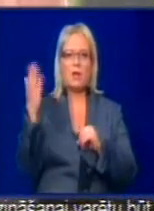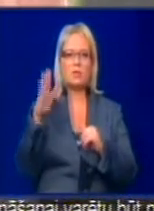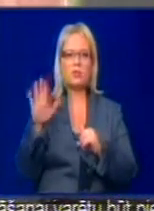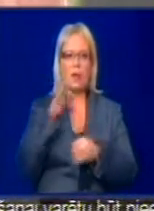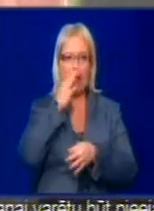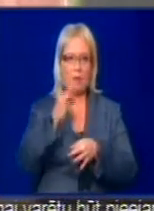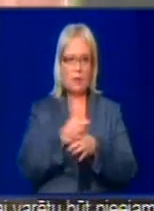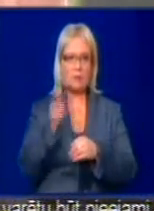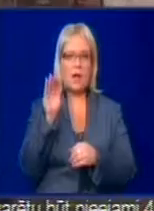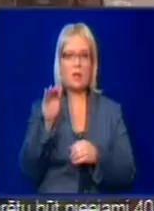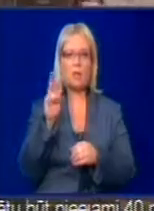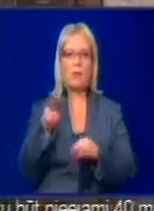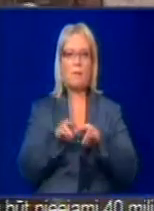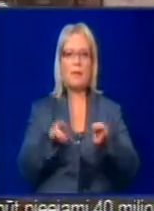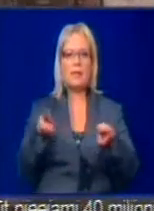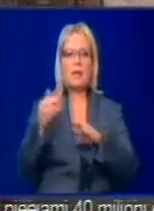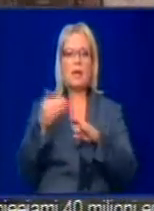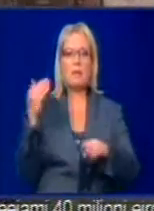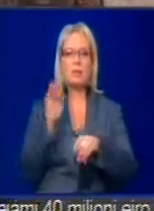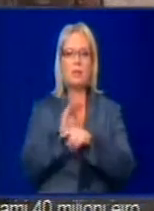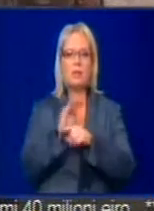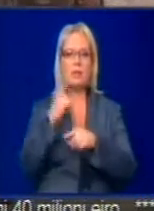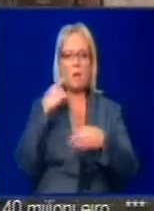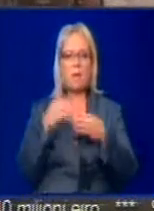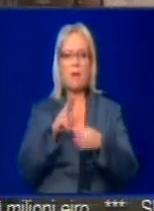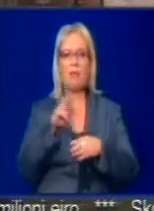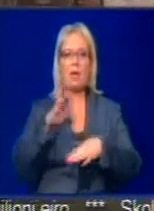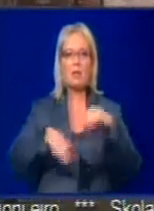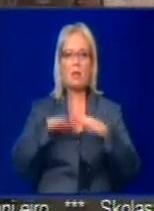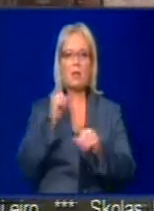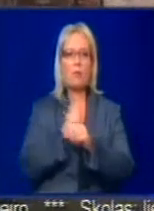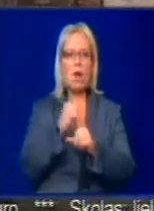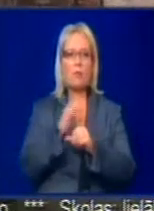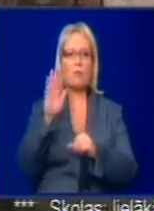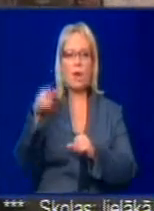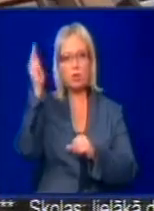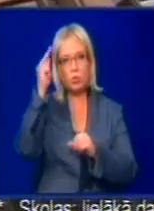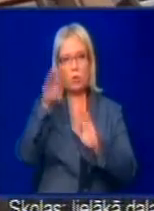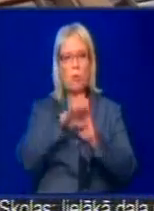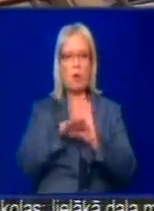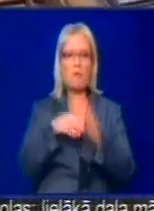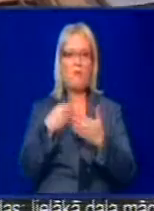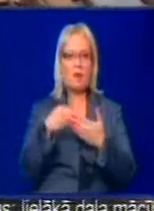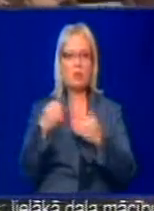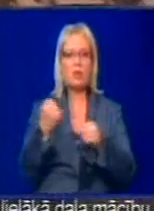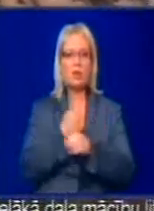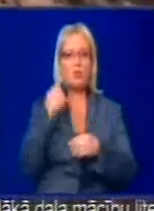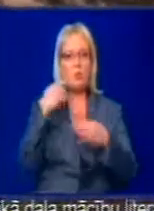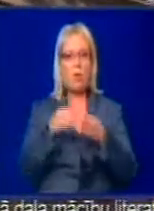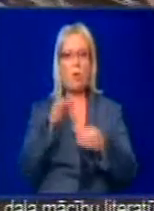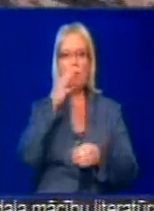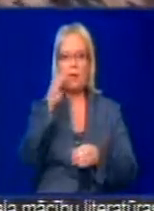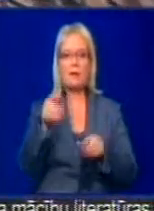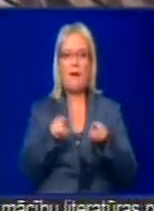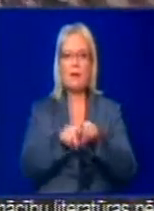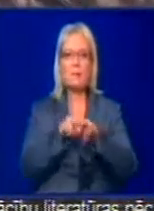atbildības. Atgādināšu, ka ministrija iepriekš kritizēja padomu par nekvalitatīvu darbu pie studiju programmu vērtēšanas, taču padomu uzsver, ka